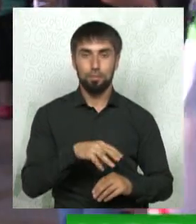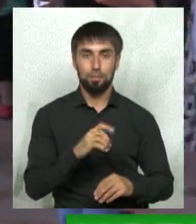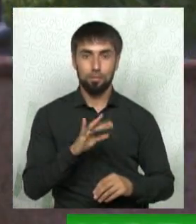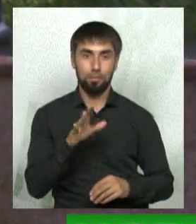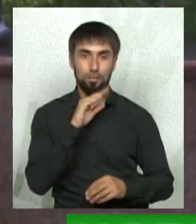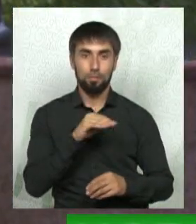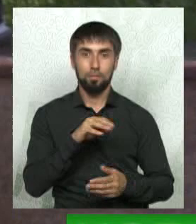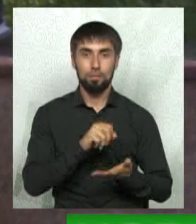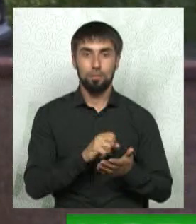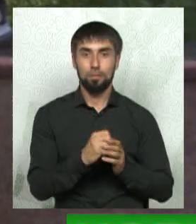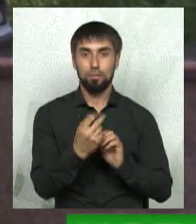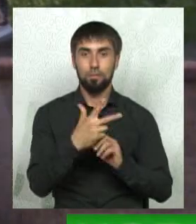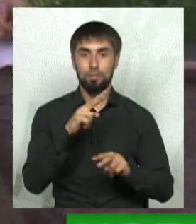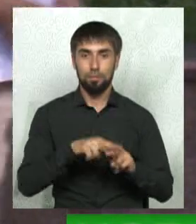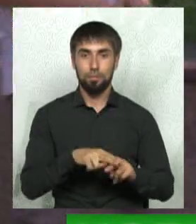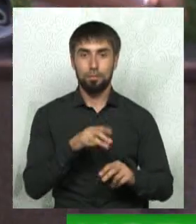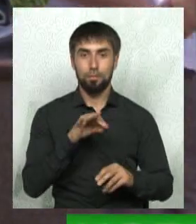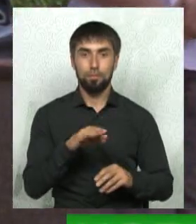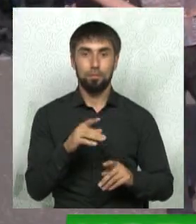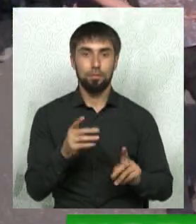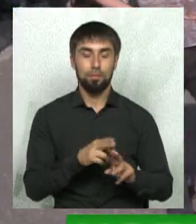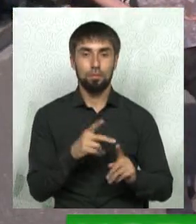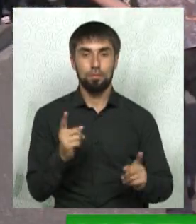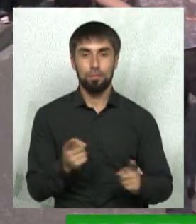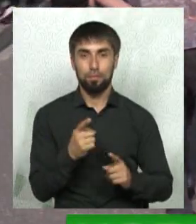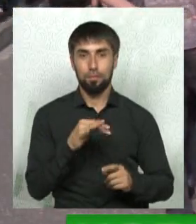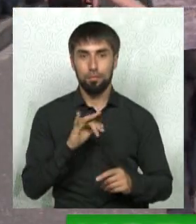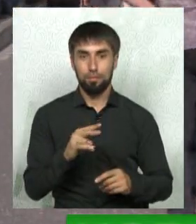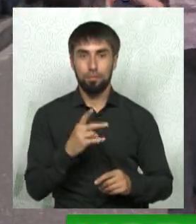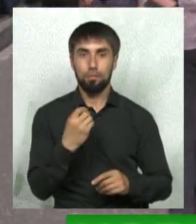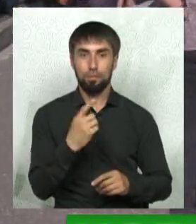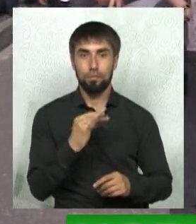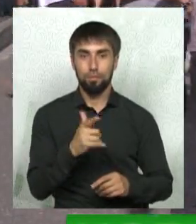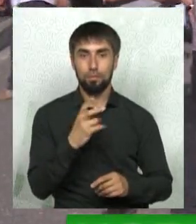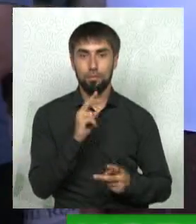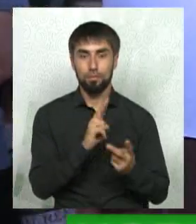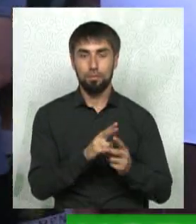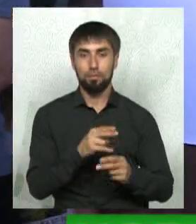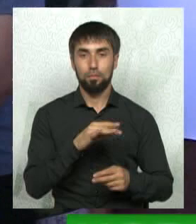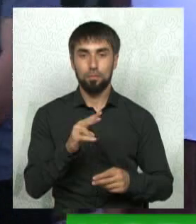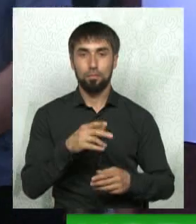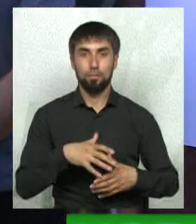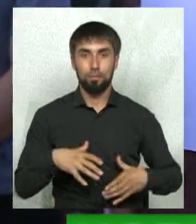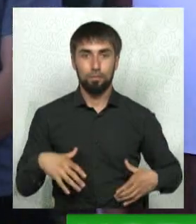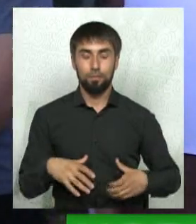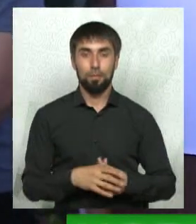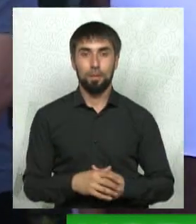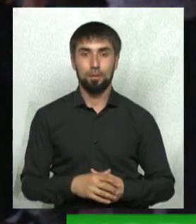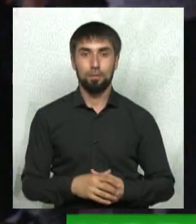смог занять 13-е место в рейтинге полулегкого дивизиона. Еще один шаг на пути к чемпионскому поясу.